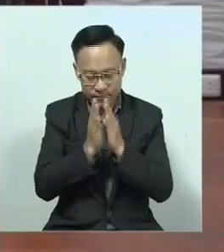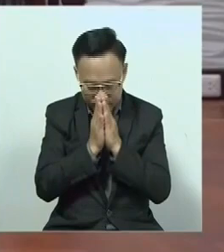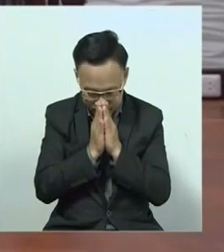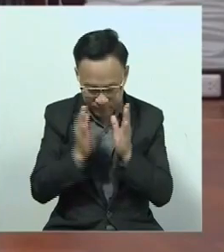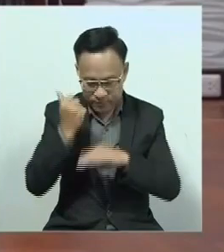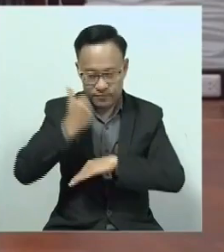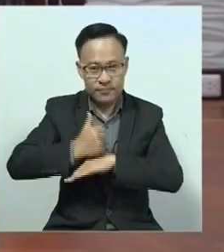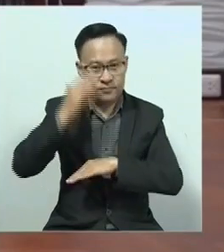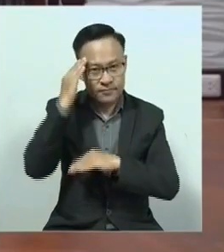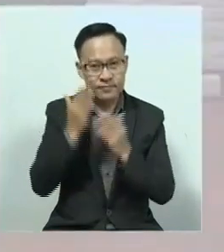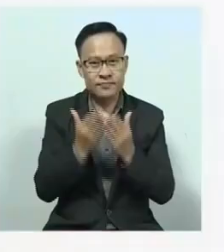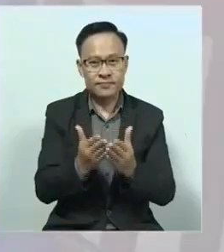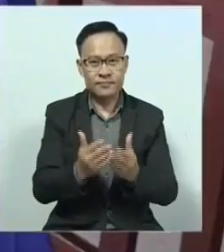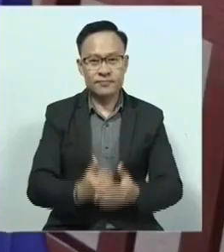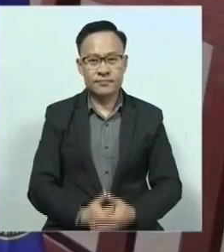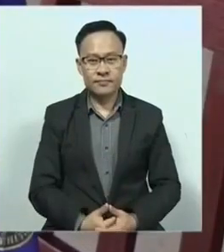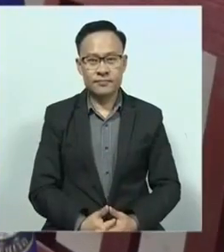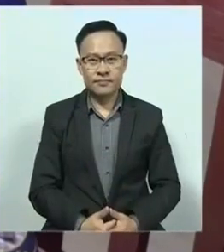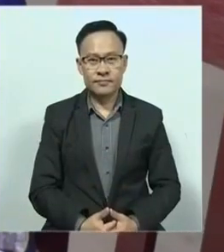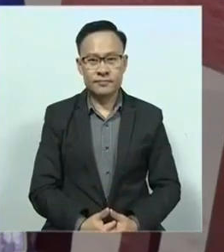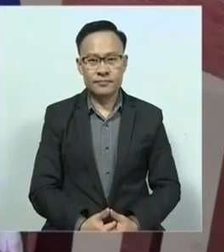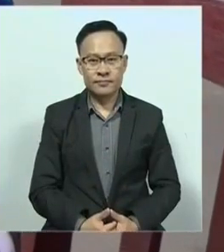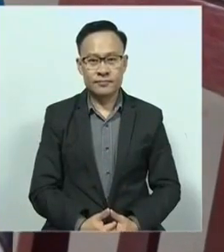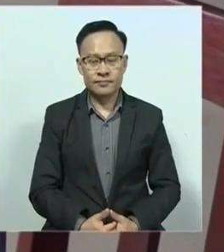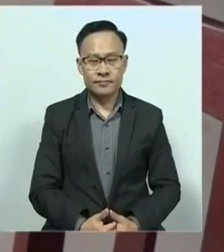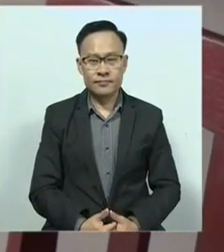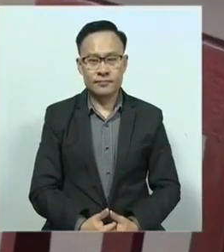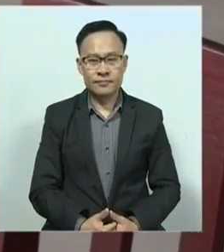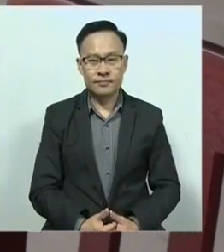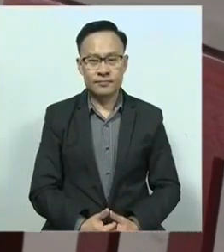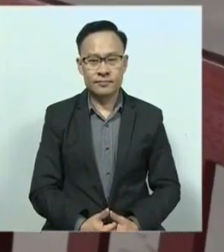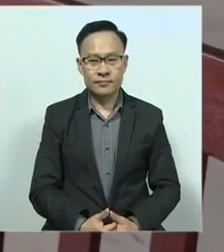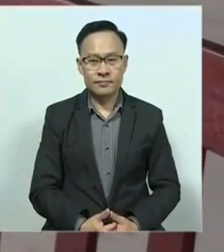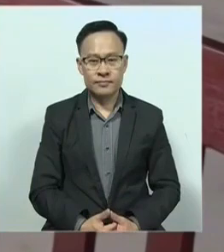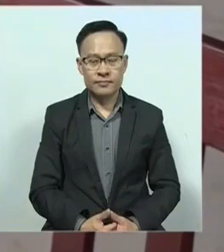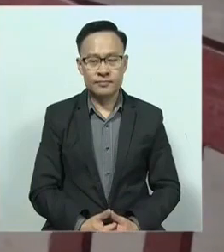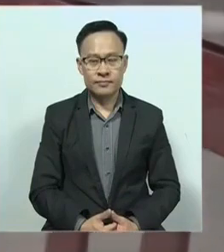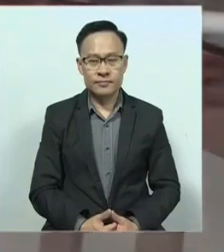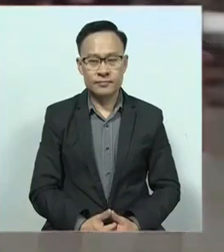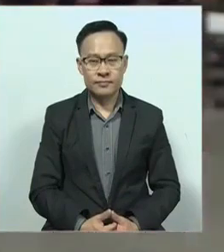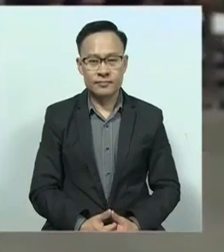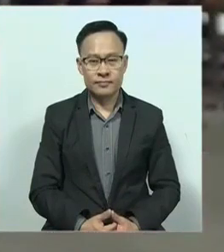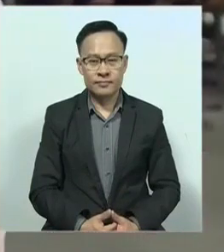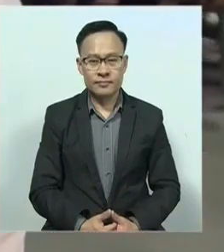ค่ะ คุณครับ Oh,